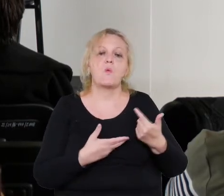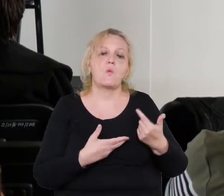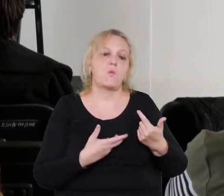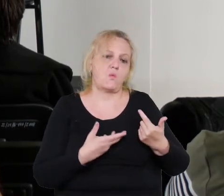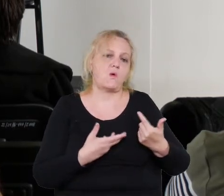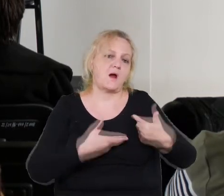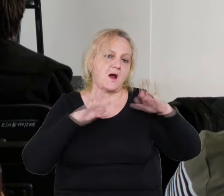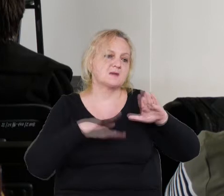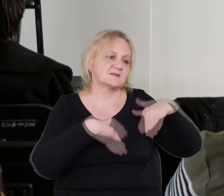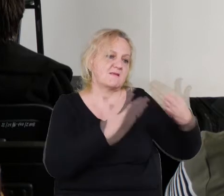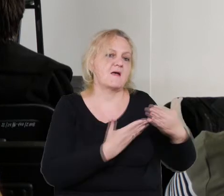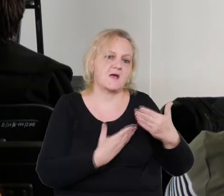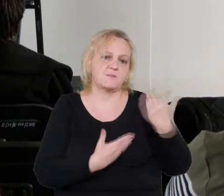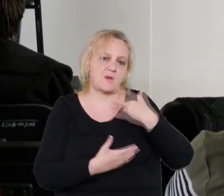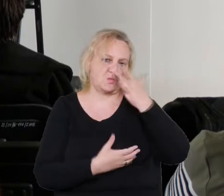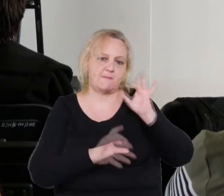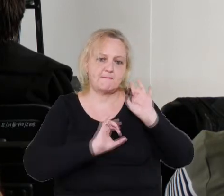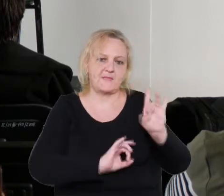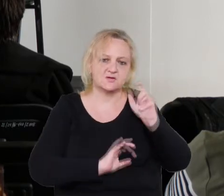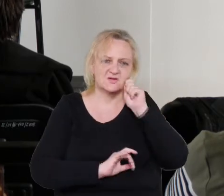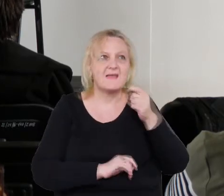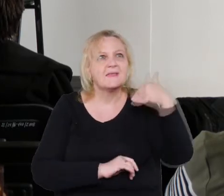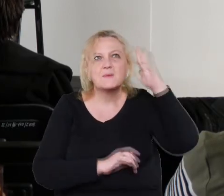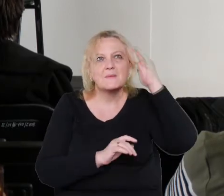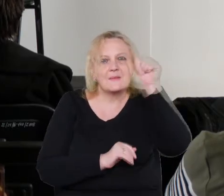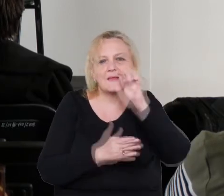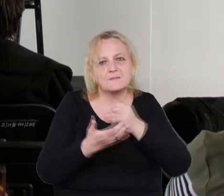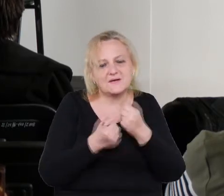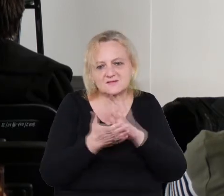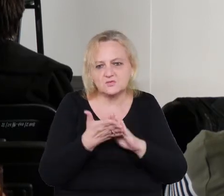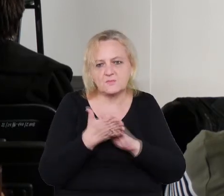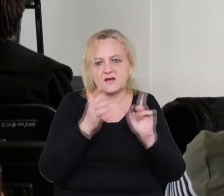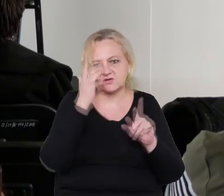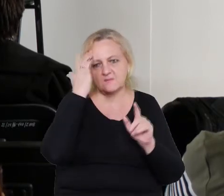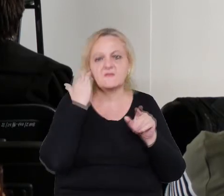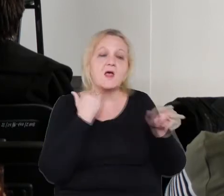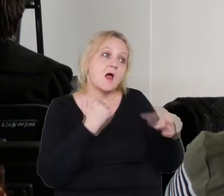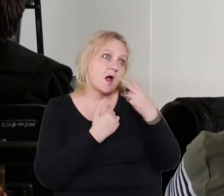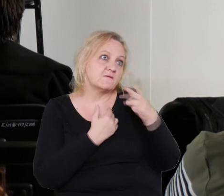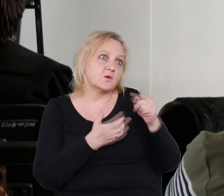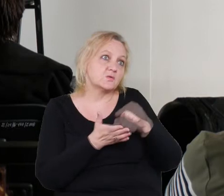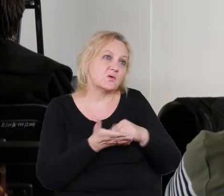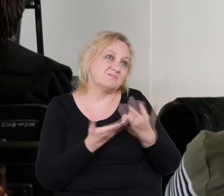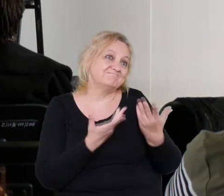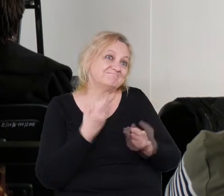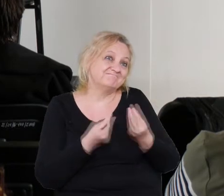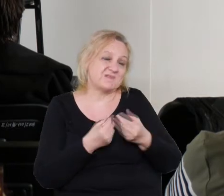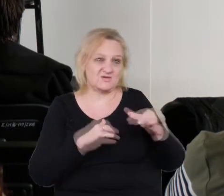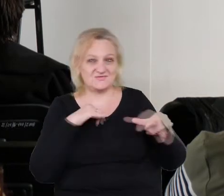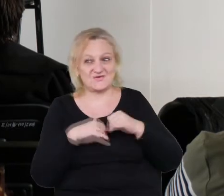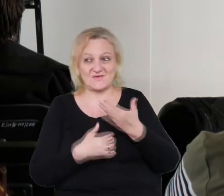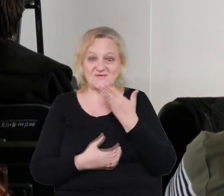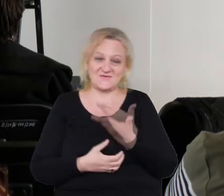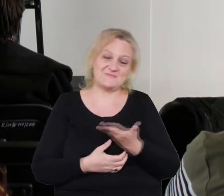białoruskiej biegaczce nie przypomnę sobie i nazwiska Bardzo przepraszam ale czy nie widzisz trochę hipokryzji rządów tym